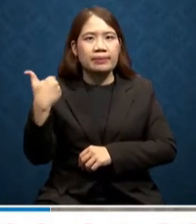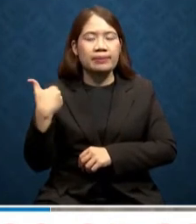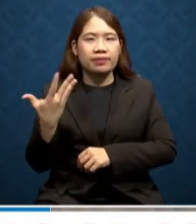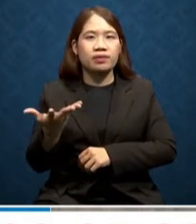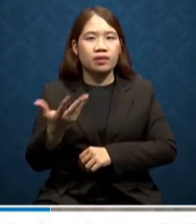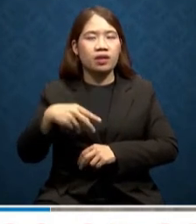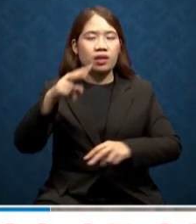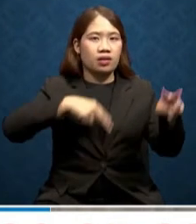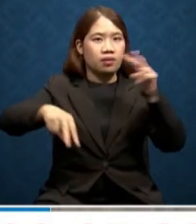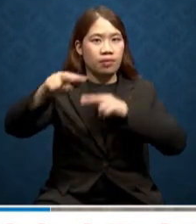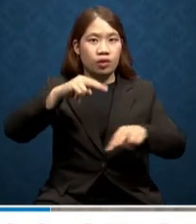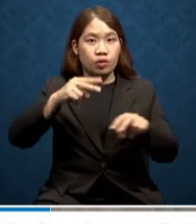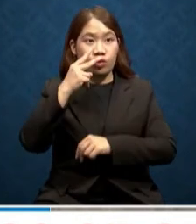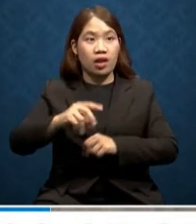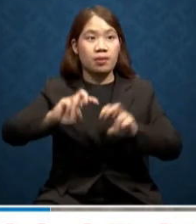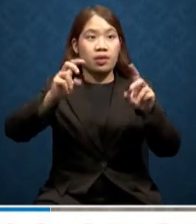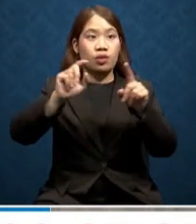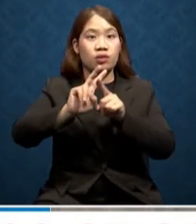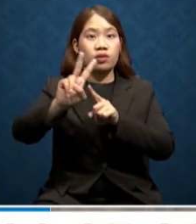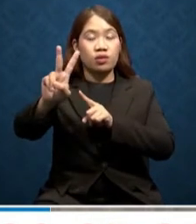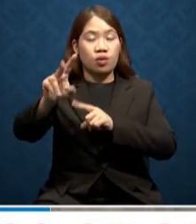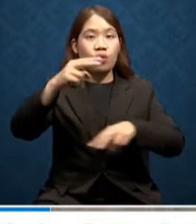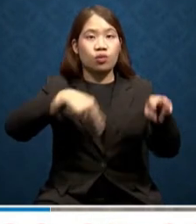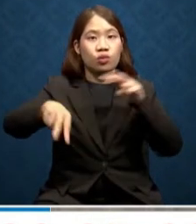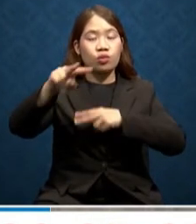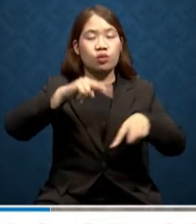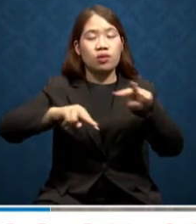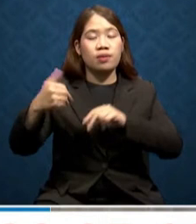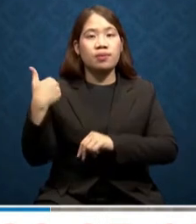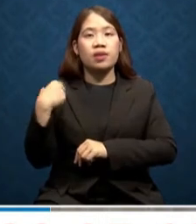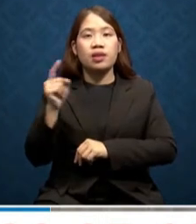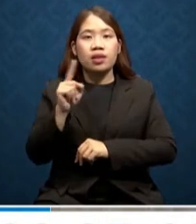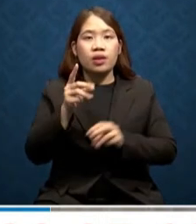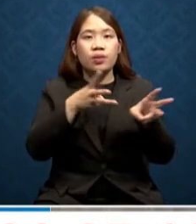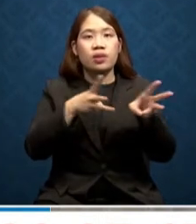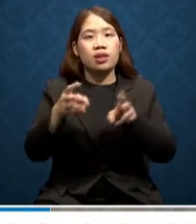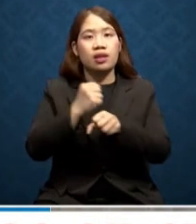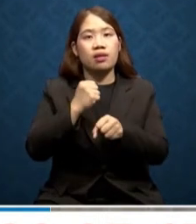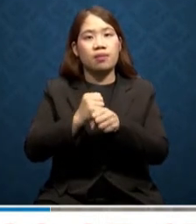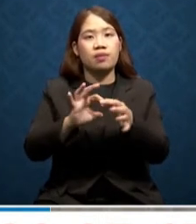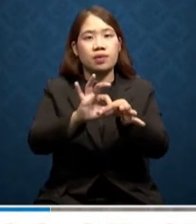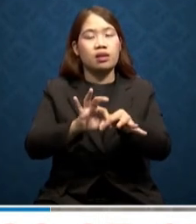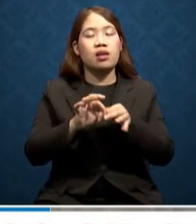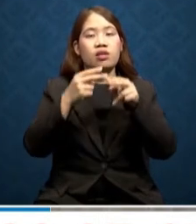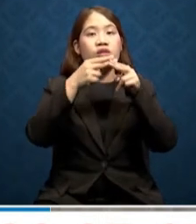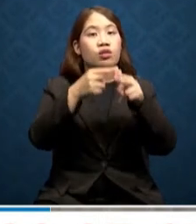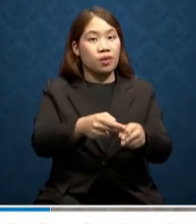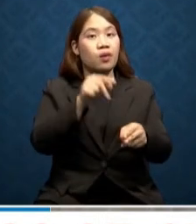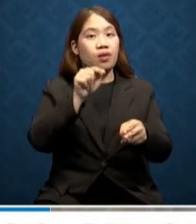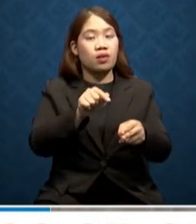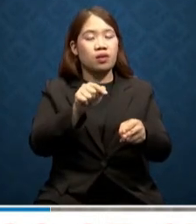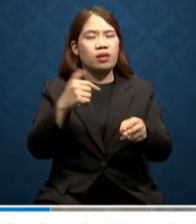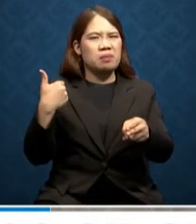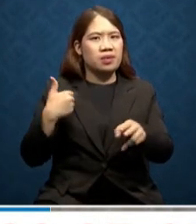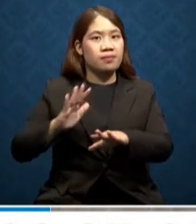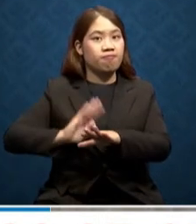ได้กำกับดูแลนะฮะประเด็นข้อที่2นะฮะได้กำกับดูแลให้มีการดำเนินการตามมาตรการเงื่อนไขเฉพาะนะฮะที่ว่านั้นนะฮะอย่าง